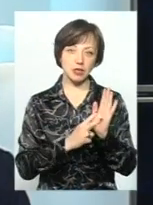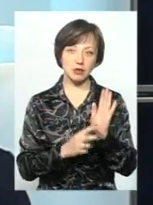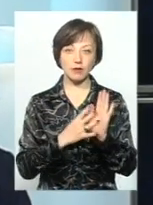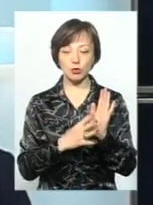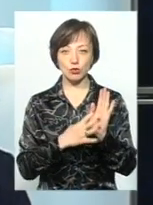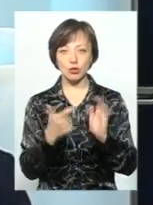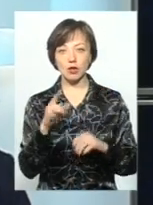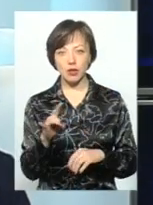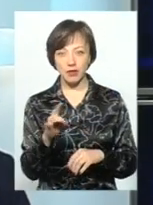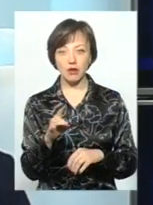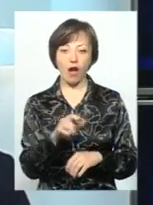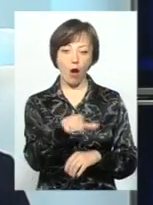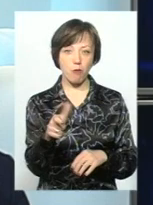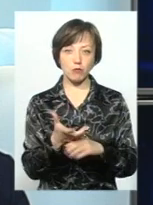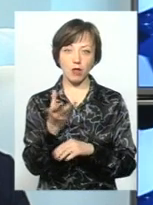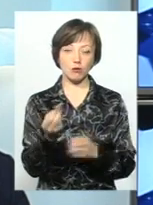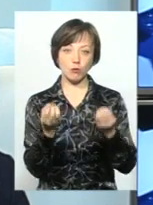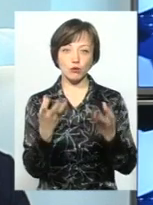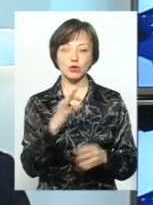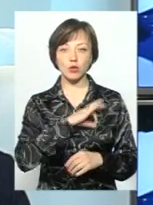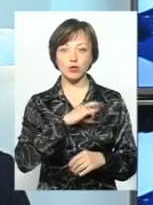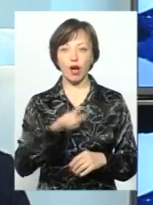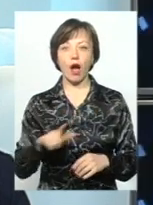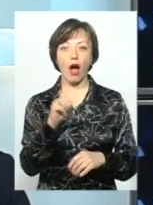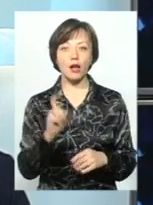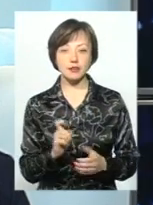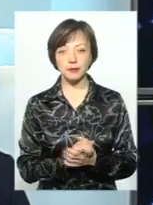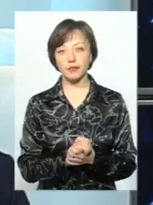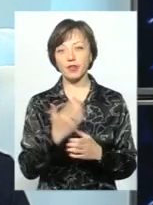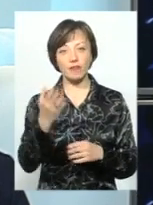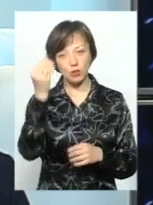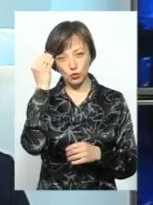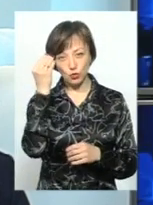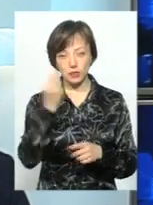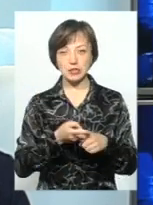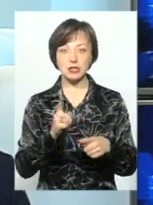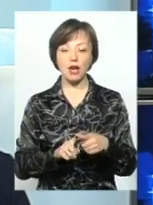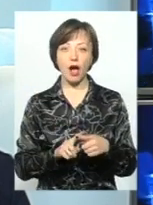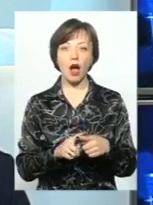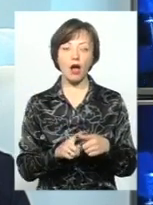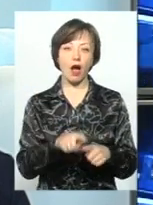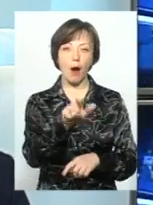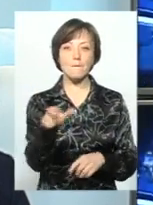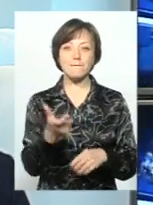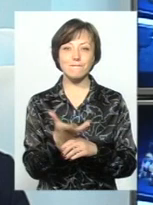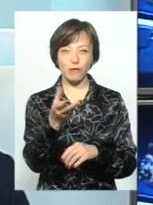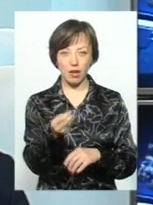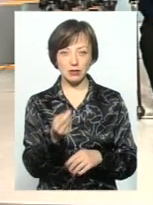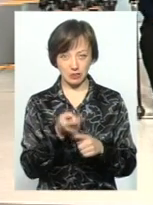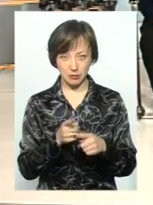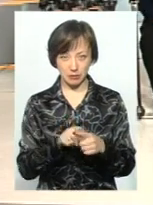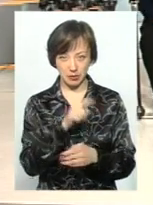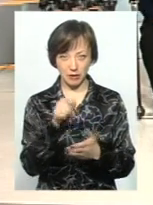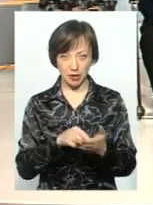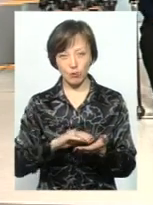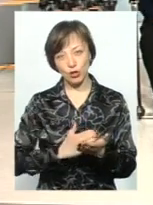90 гривень абонентської плати просто за користування газом. На вашу думку, оця абонплата, це все ж таки питання якесь